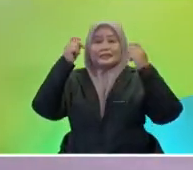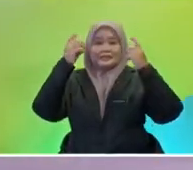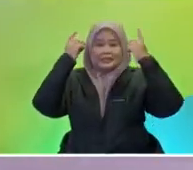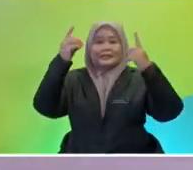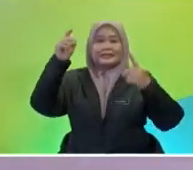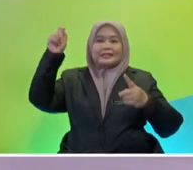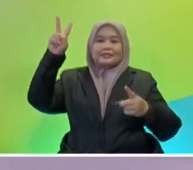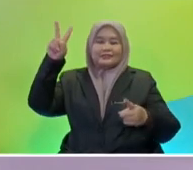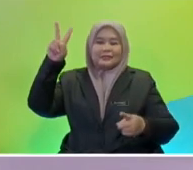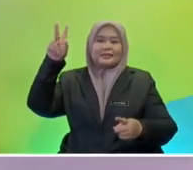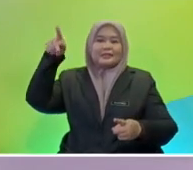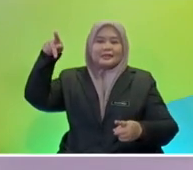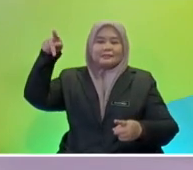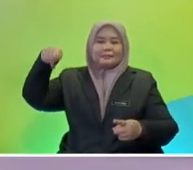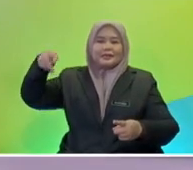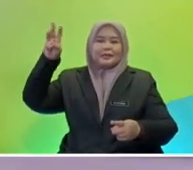saya